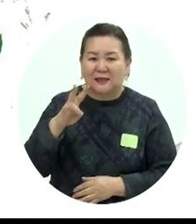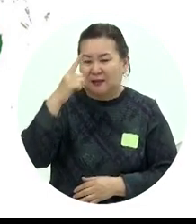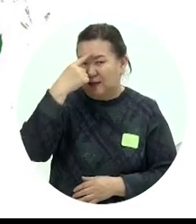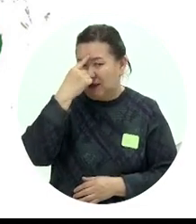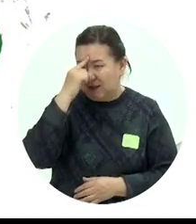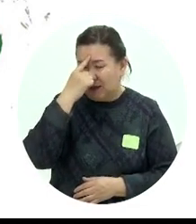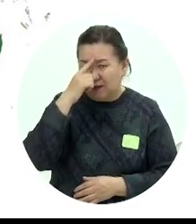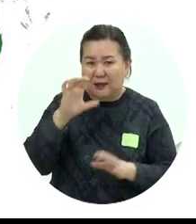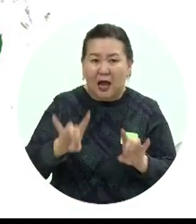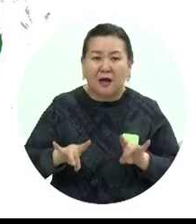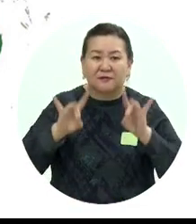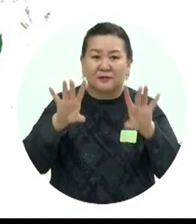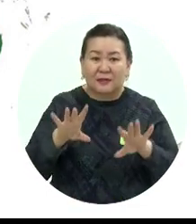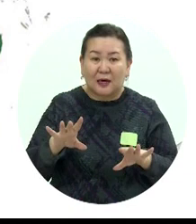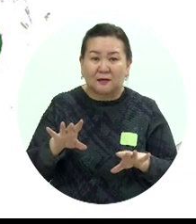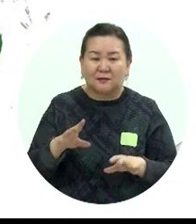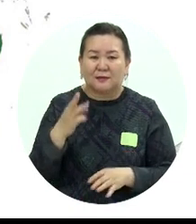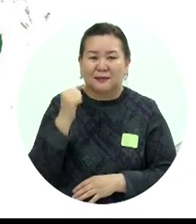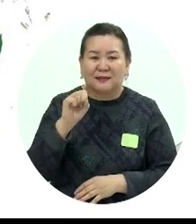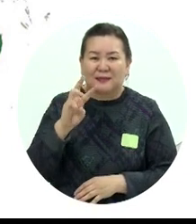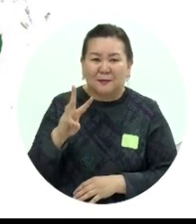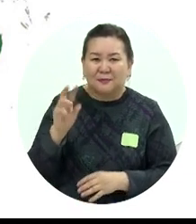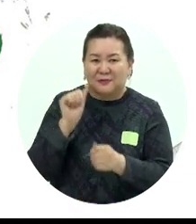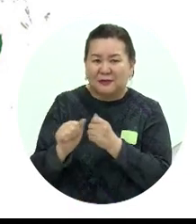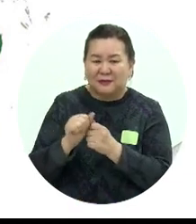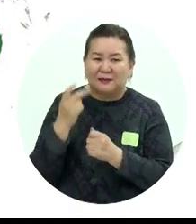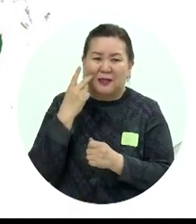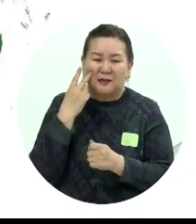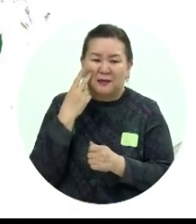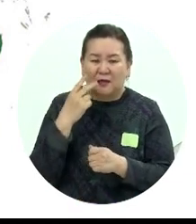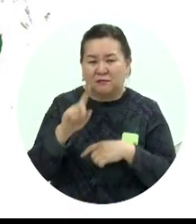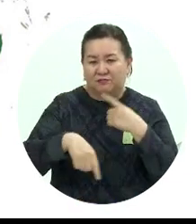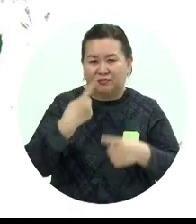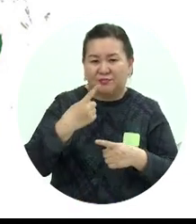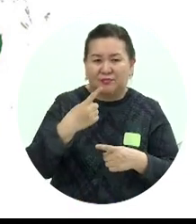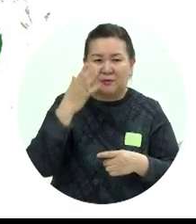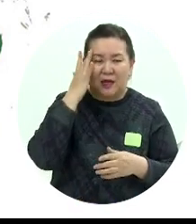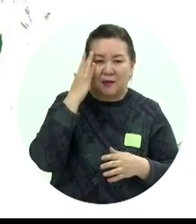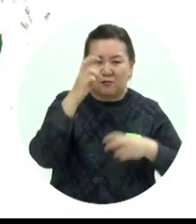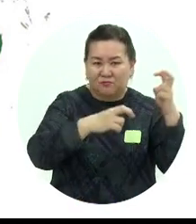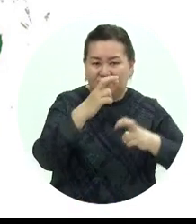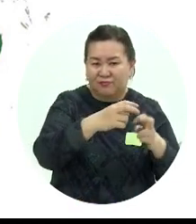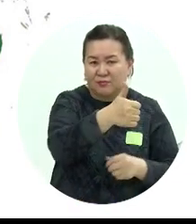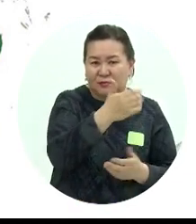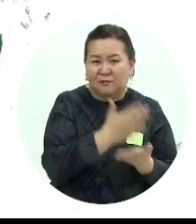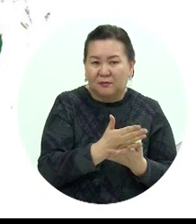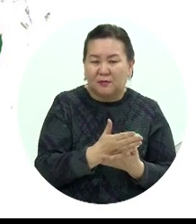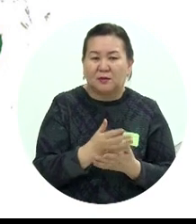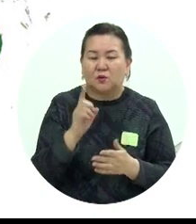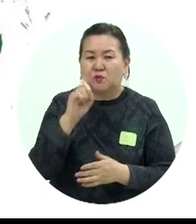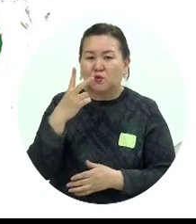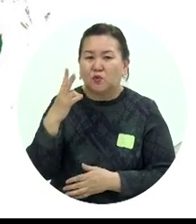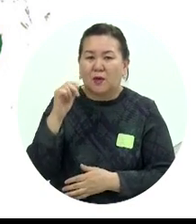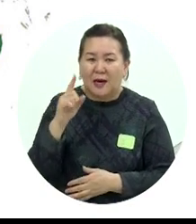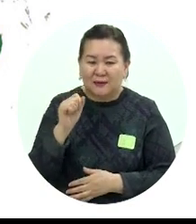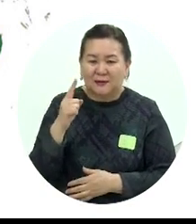Энэтхэг, Австрали улсууд бол дам зарцуулагдсан усны импортоор бол тэргүүлдэг юм байна. За тэгэхлээр Америкаас одоо зүүн Аз